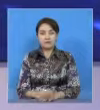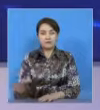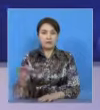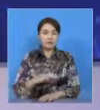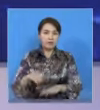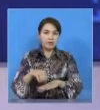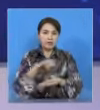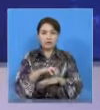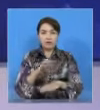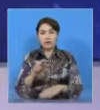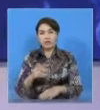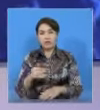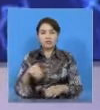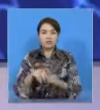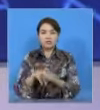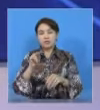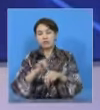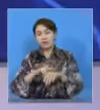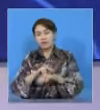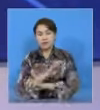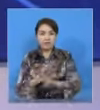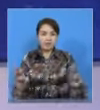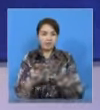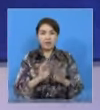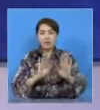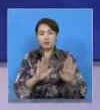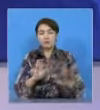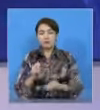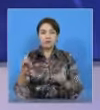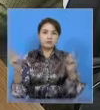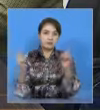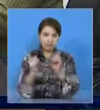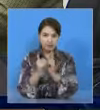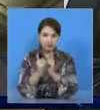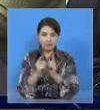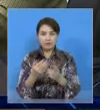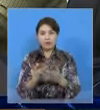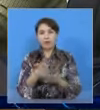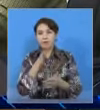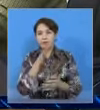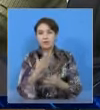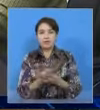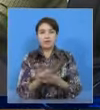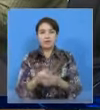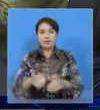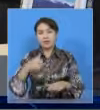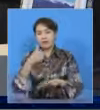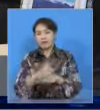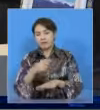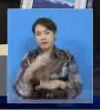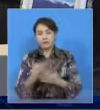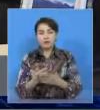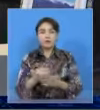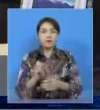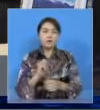Облыс әкімі Оңдасын Оразалин ішкі істер министрінің орынбасары Сәкен Сәрсеновпен кездесті. Кездесу барысында мемлекет басшысының